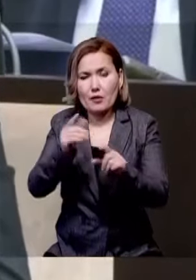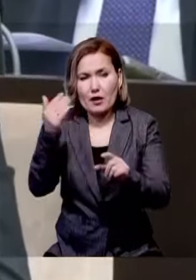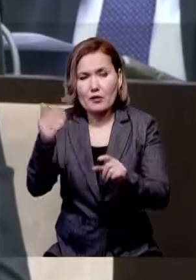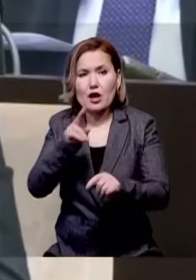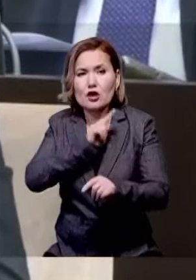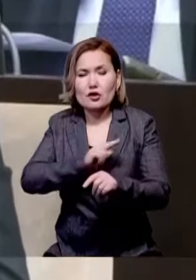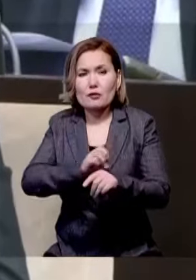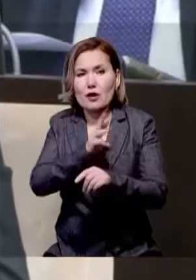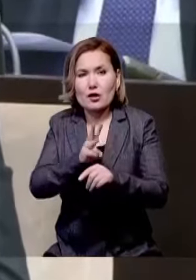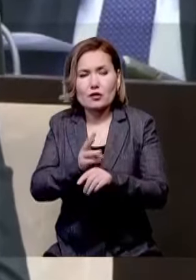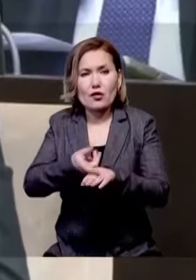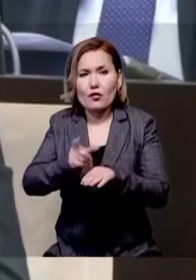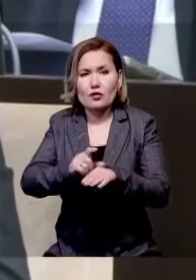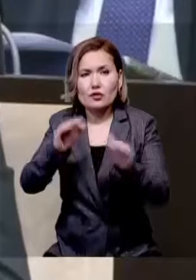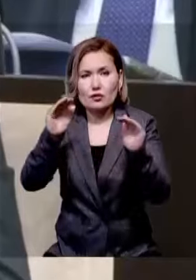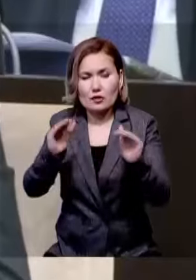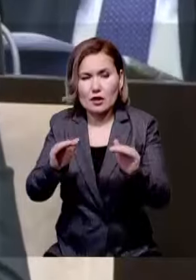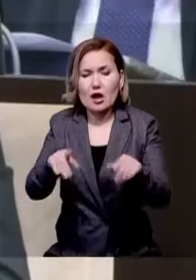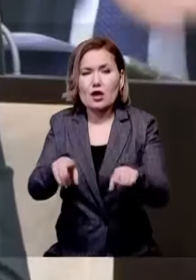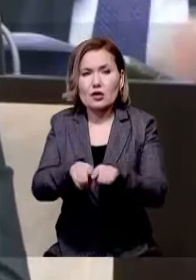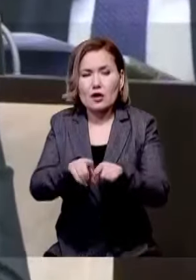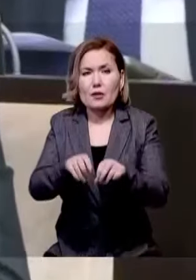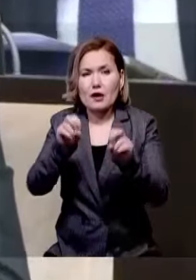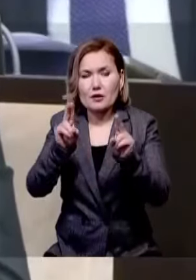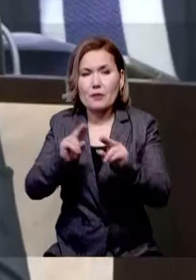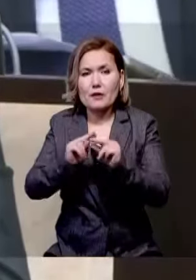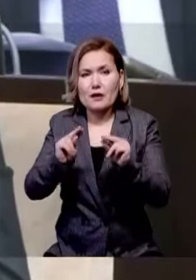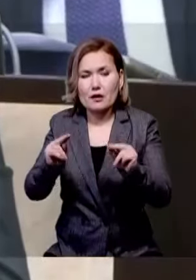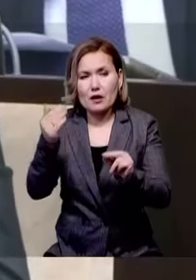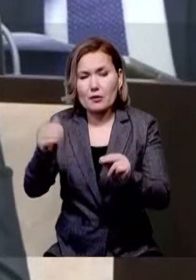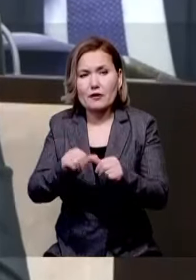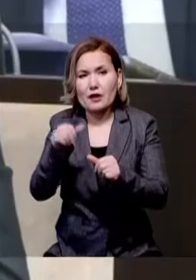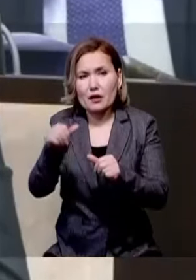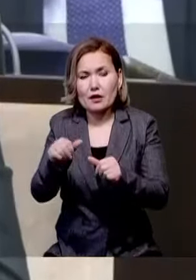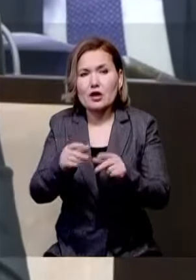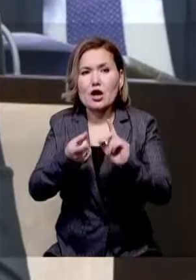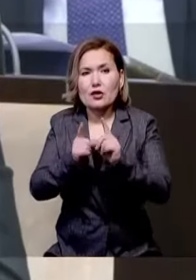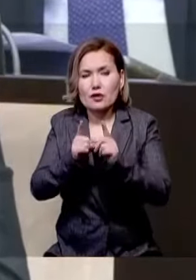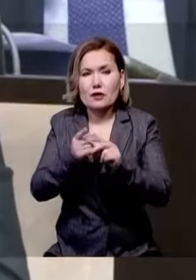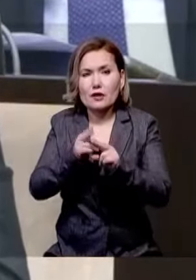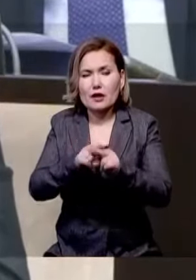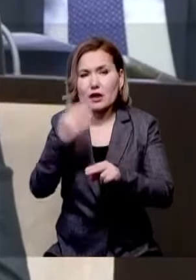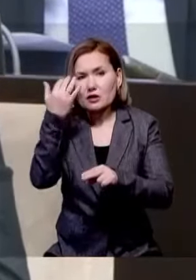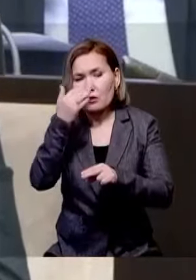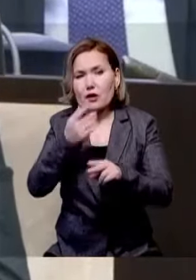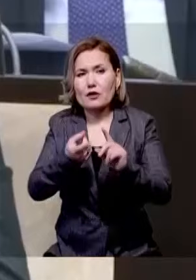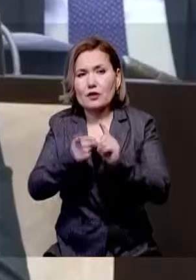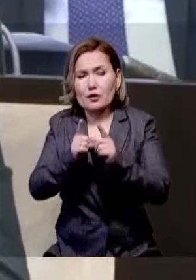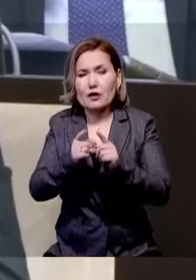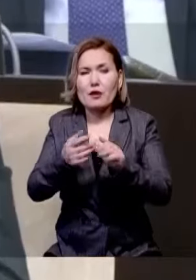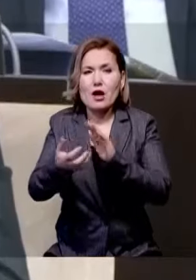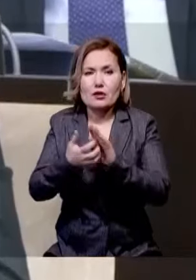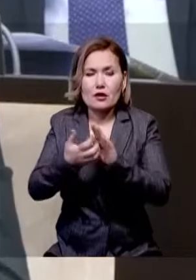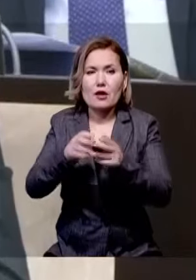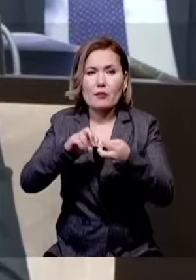жұмысқа орналастыру деңгейі өте төмен. Бұдан бөлек арнайы педагогтардың, әсіресе сурды мен тифло педагогтардың тапшылығы